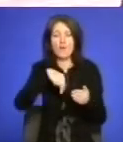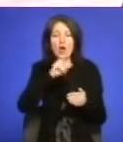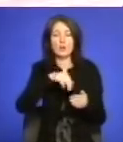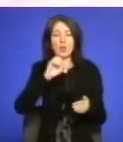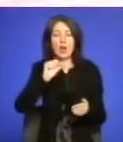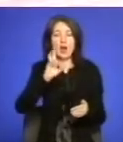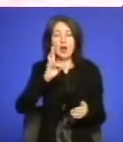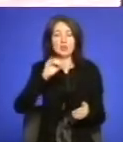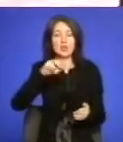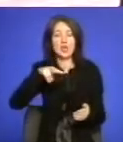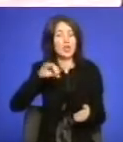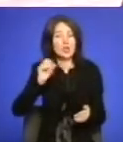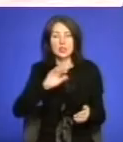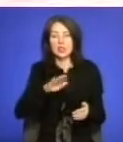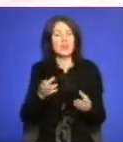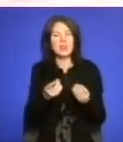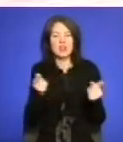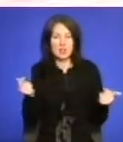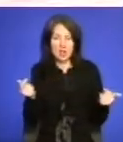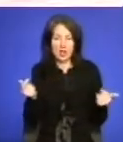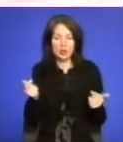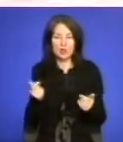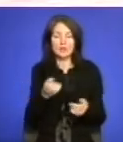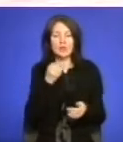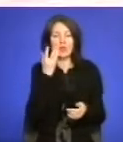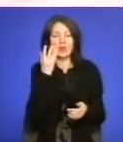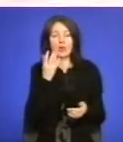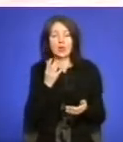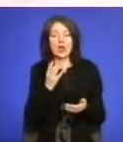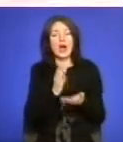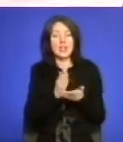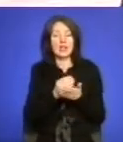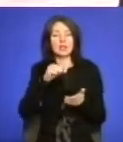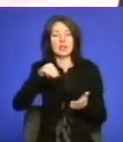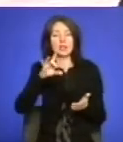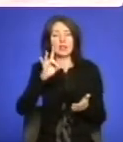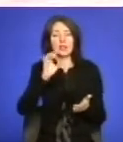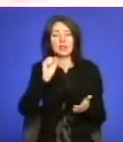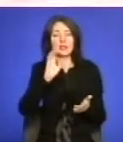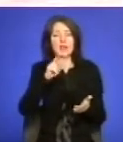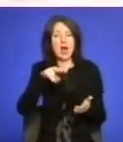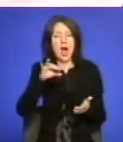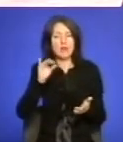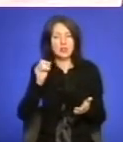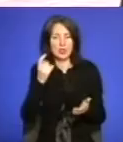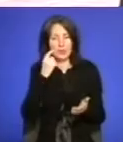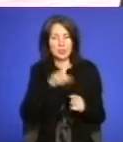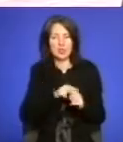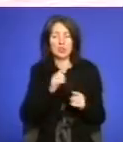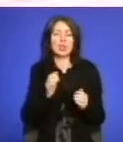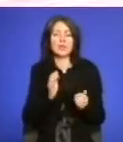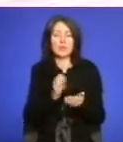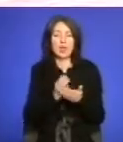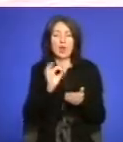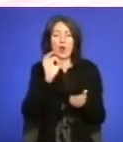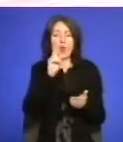не линяють ж не пускають фарбу а крім того є травленні писанки які ви травленні вості Тобто це його Природні